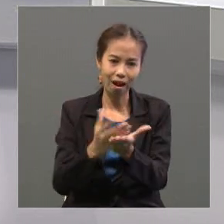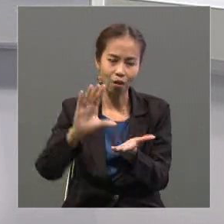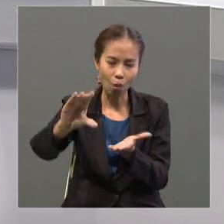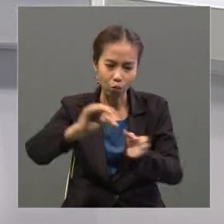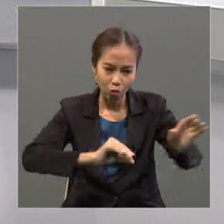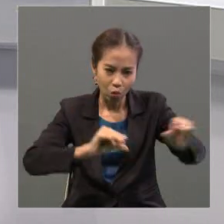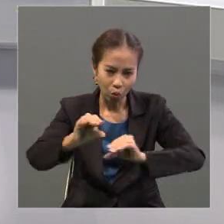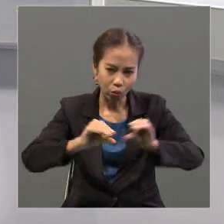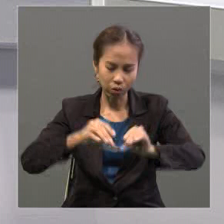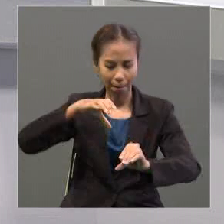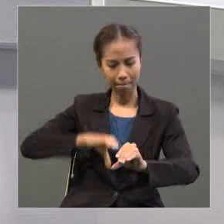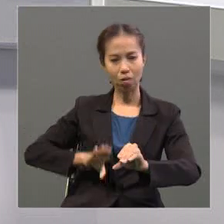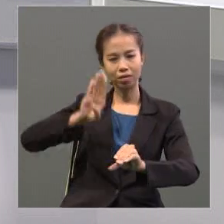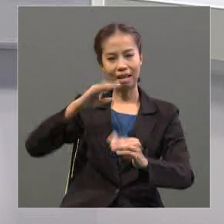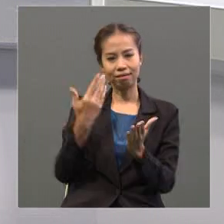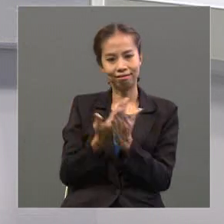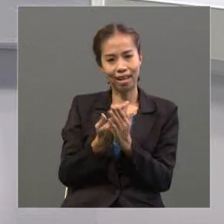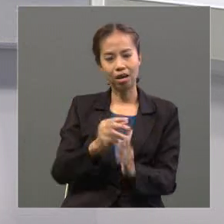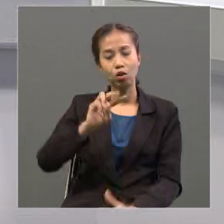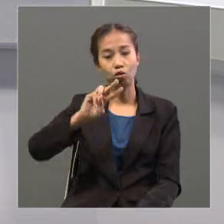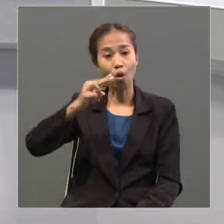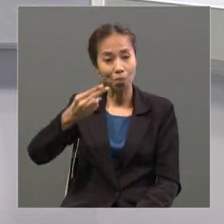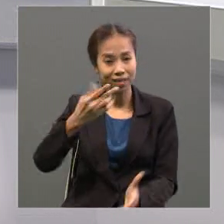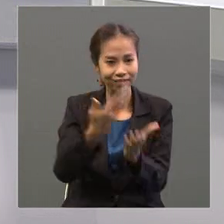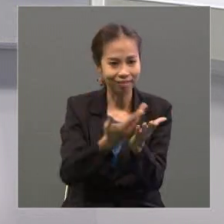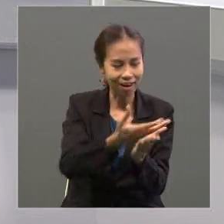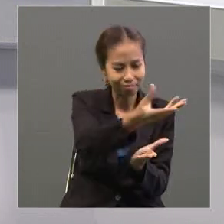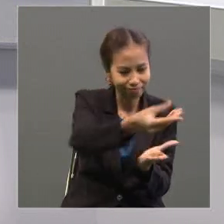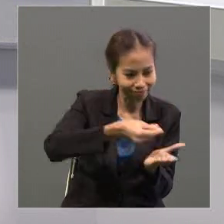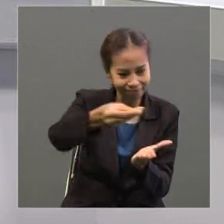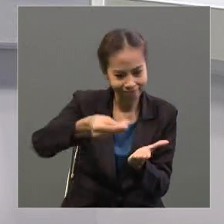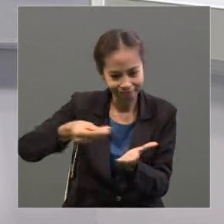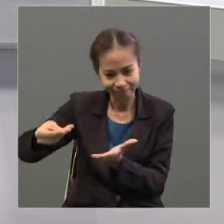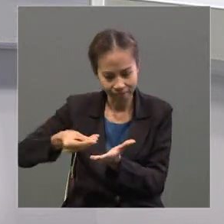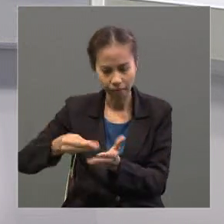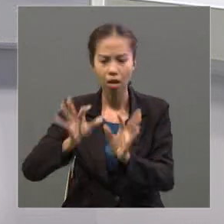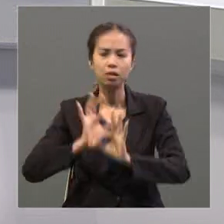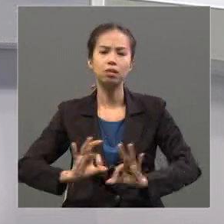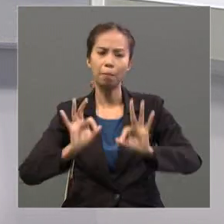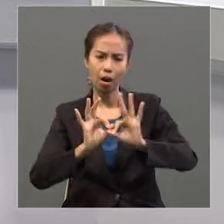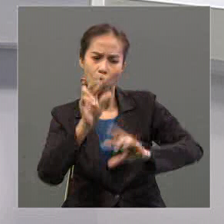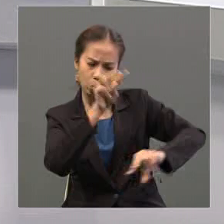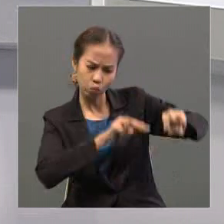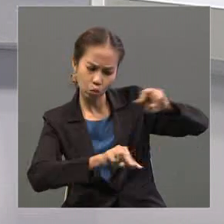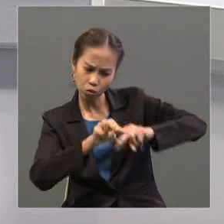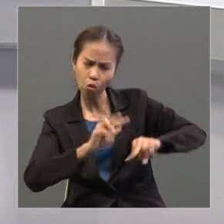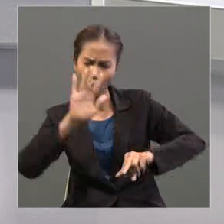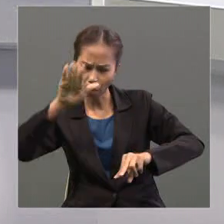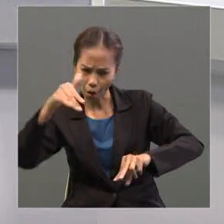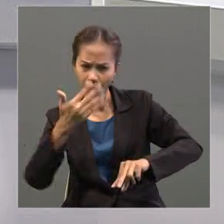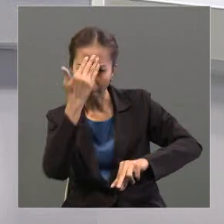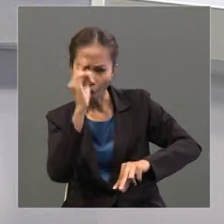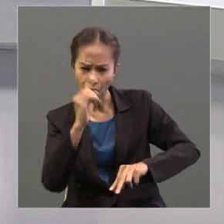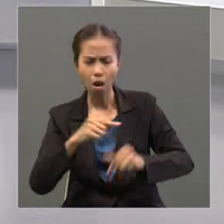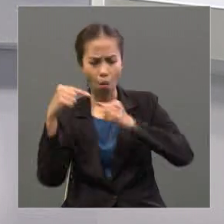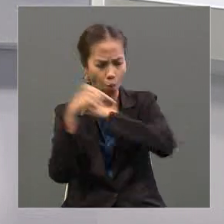บียนแห่งหนึ่งเริ่มต้นที่ 20,000 บาทก่อนจะตัดสินใจลงทุนเราจะต้องตรวจสอบให้ชัวร์ก่อนเพราะว่าช่วงนี้มิจฉาชีพมันเยอะเหลือเ